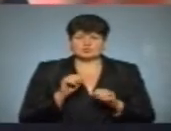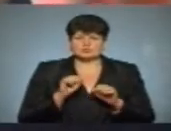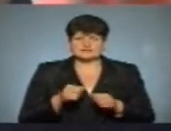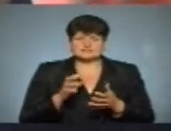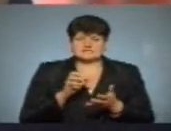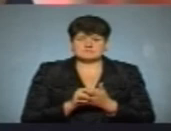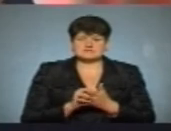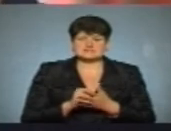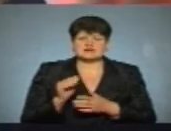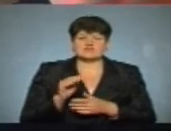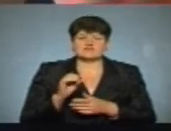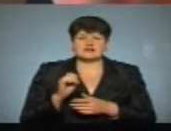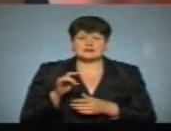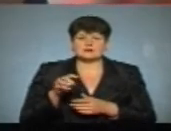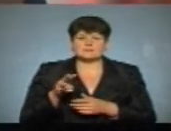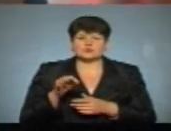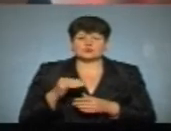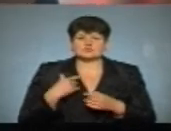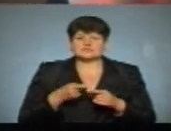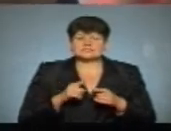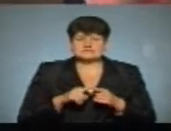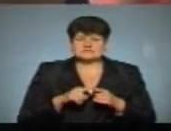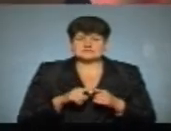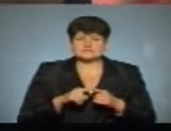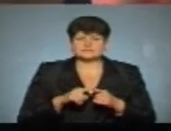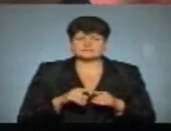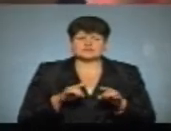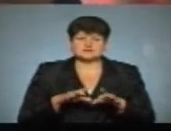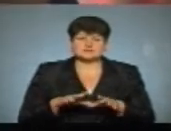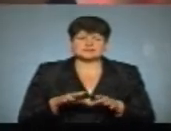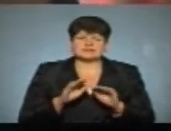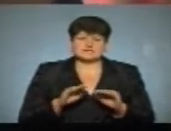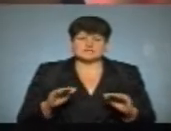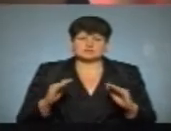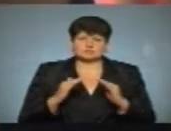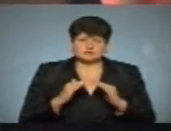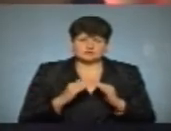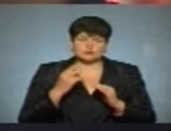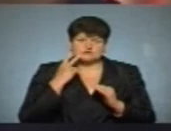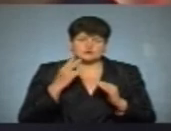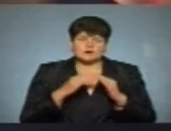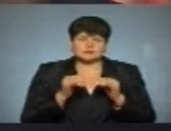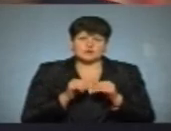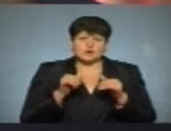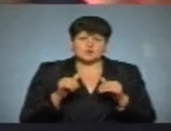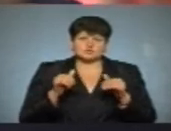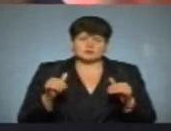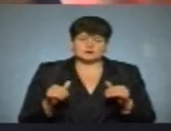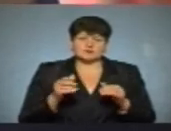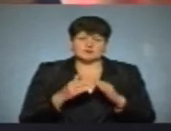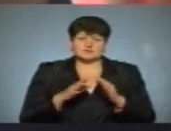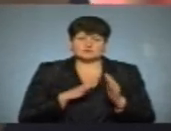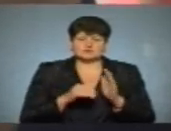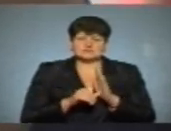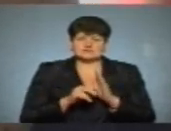фермою. І оце от ми рішилися на ДБСТ, на дитячий будинок, бо постійно хата розширялася. Хата була 60 квадратів,